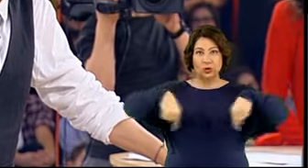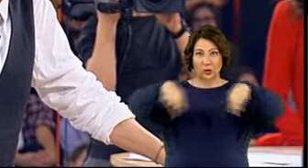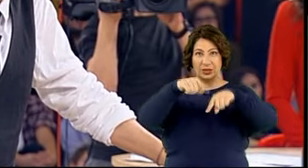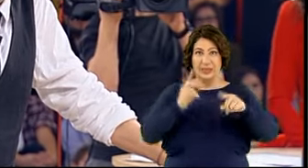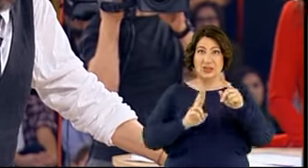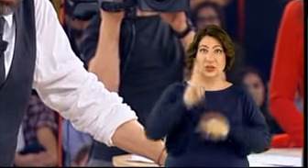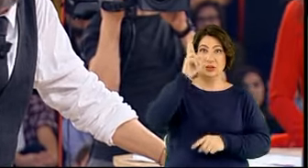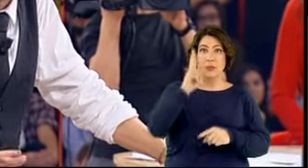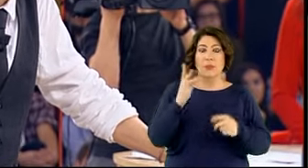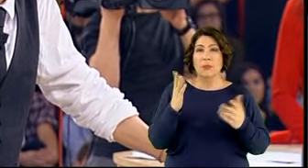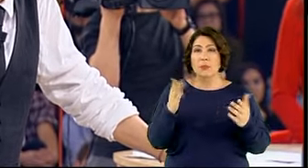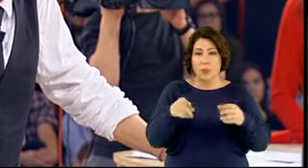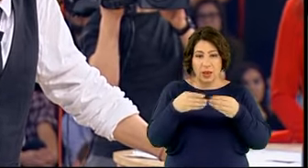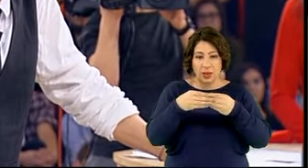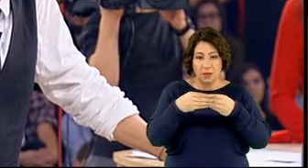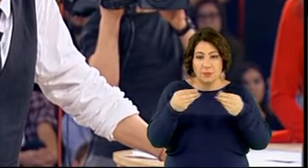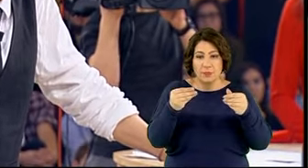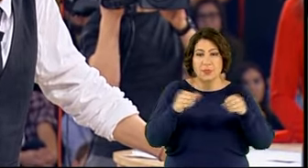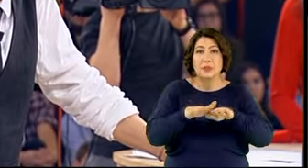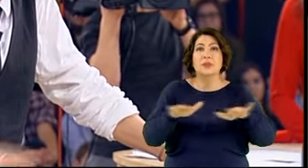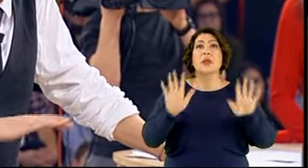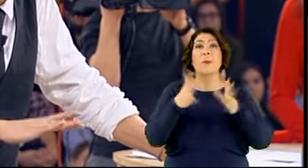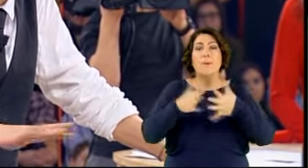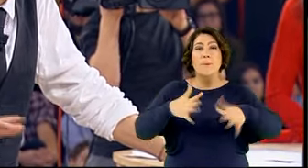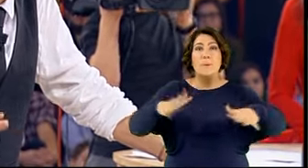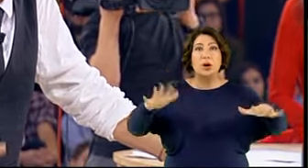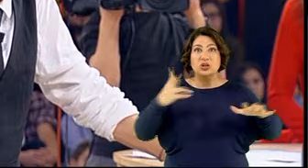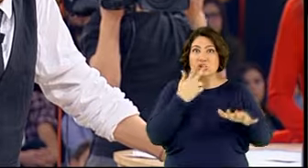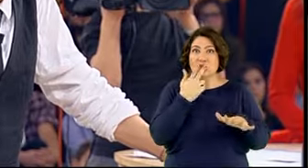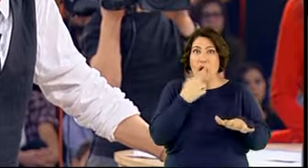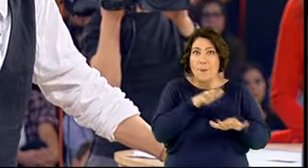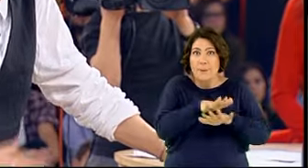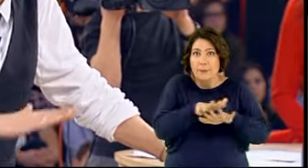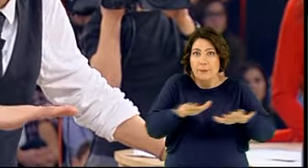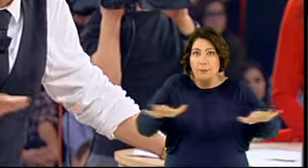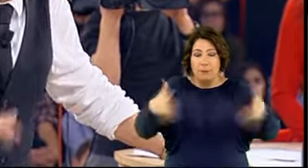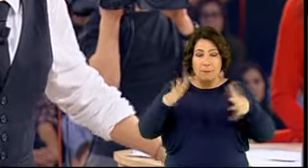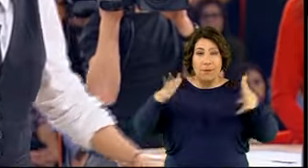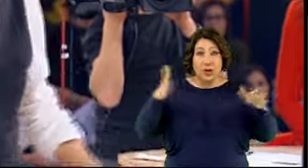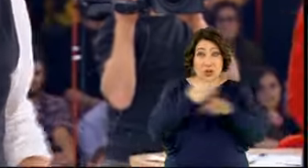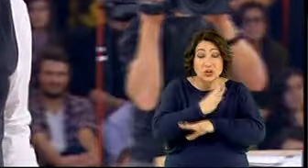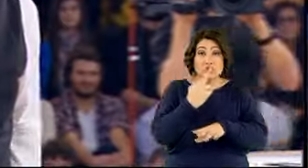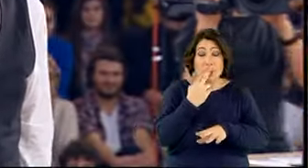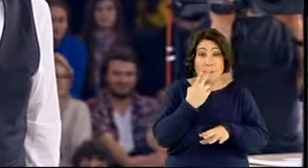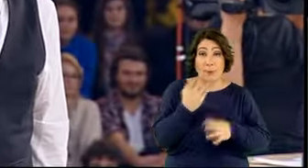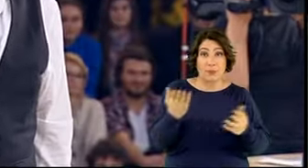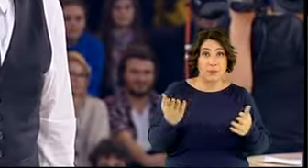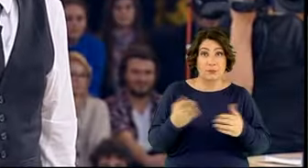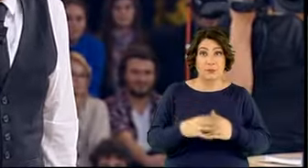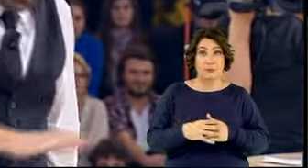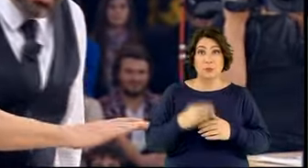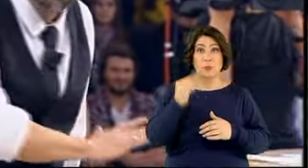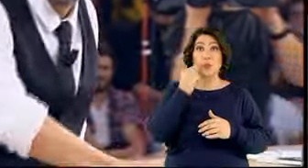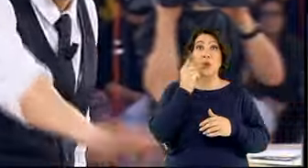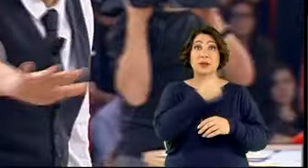çıktım. Abi böyle plexi falan değil, mat plexi değil. Parlak cam yerler. Gerçek cam. Hmm.